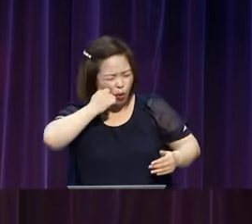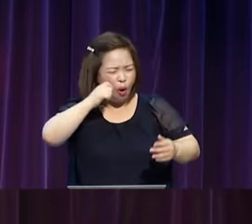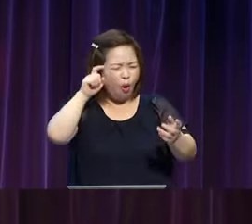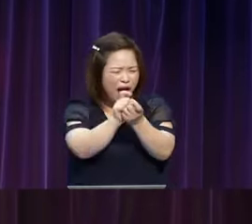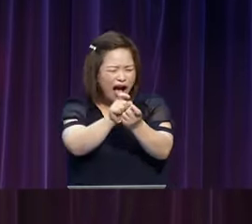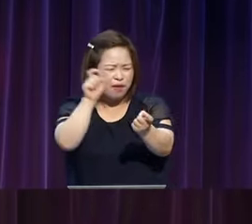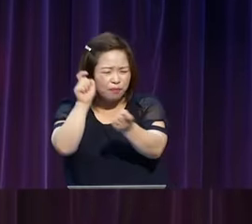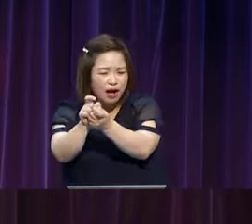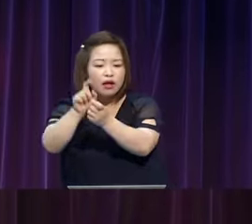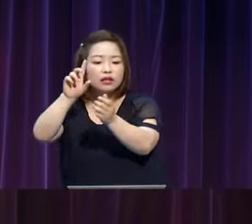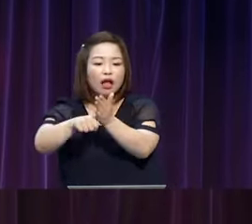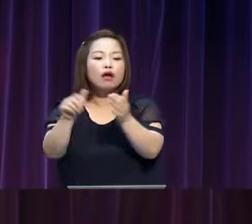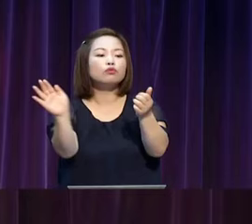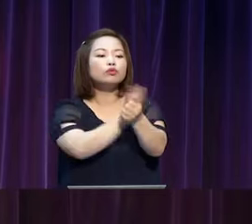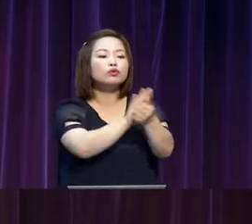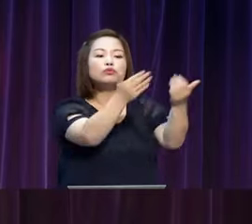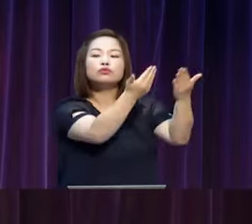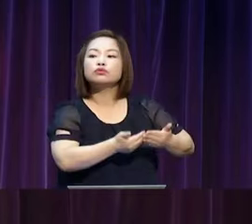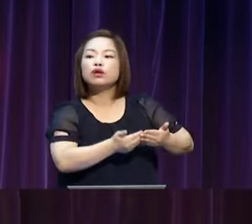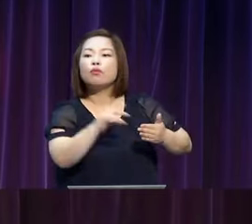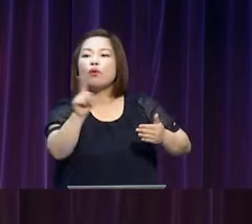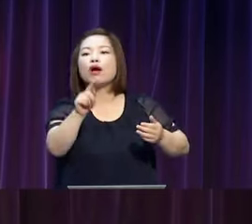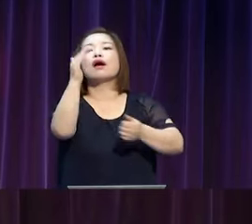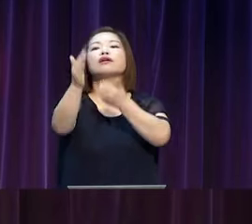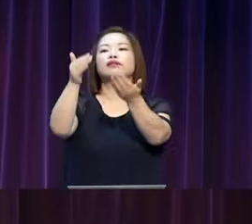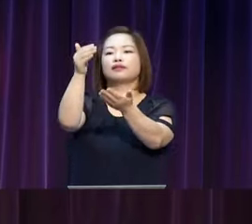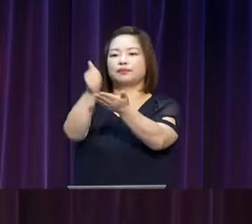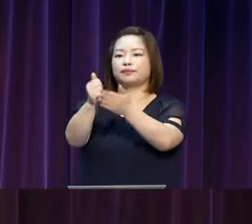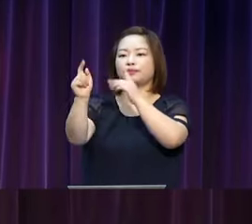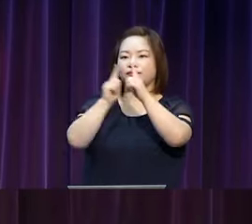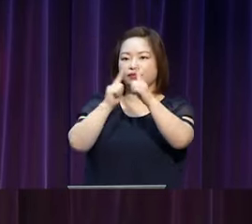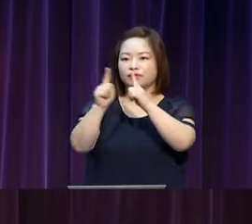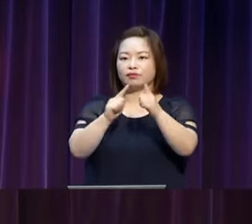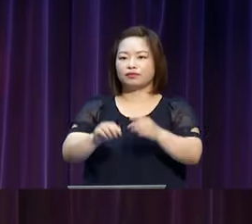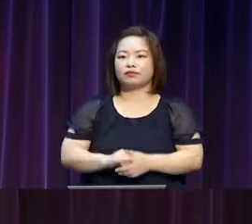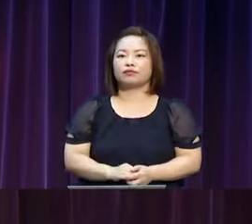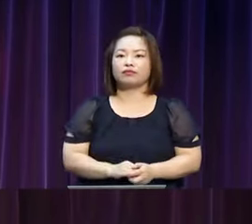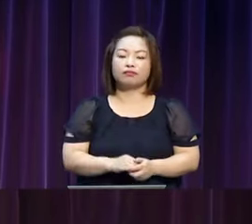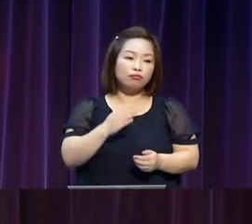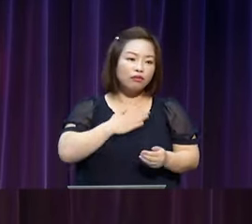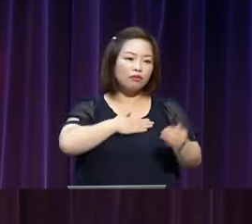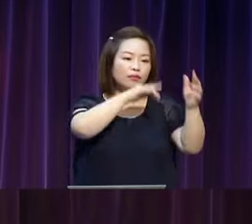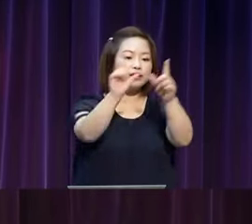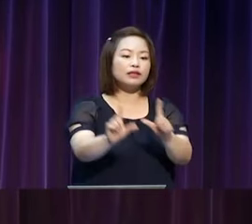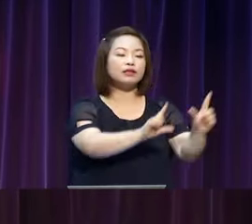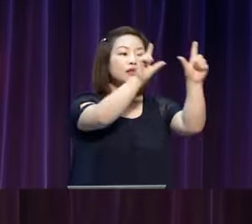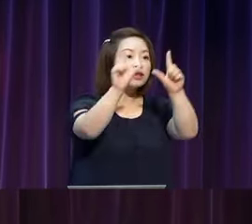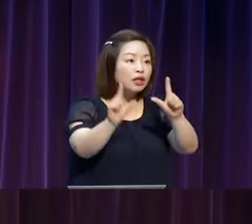나를 살리셨음이니이다. 인생을 살다 보면 어려움이 많이 와요.